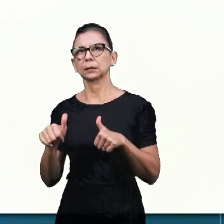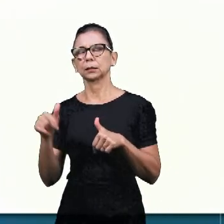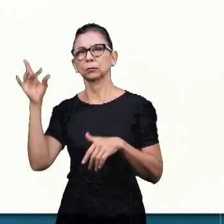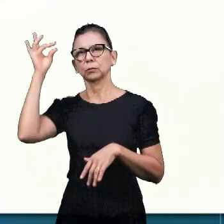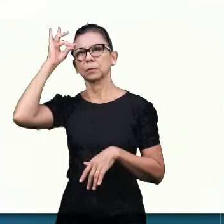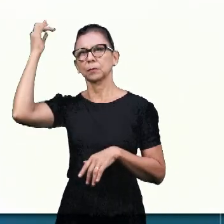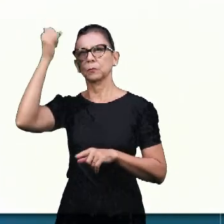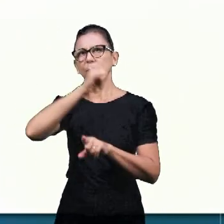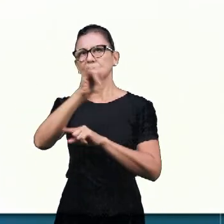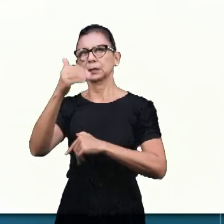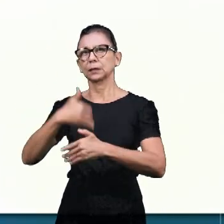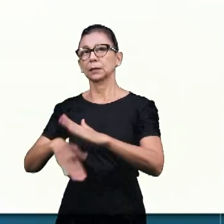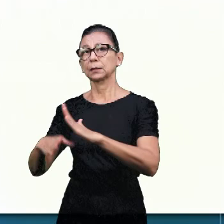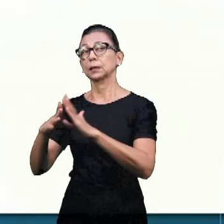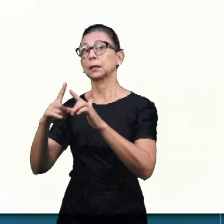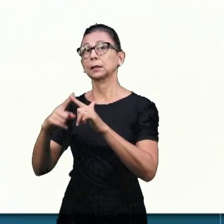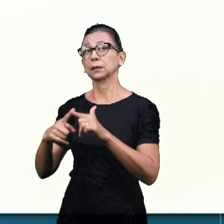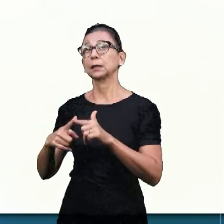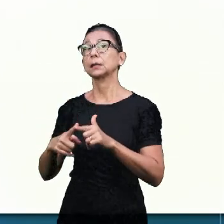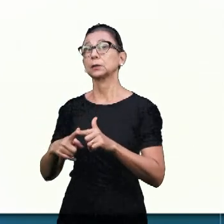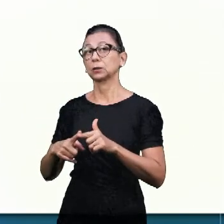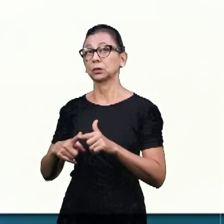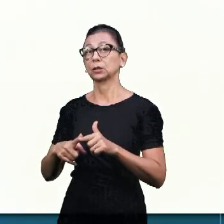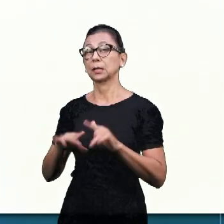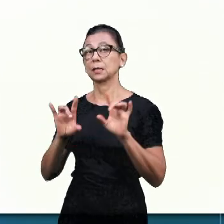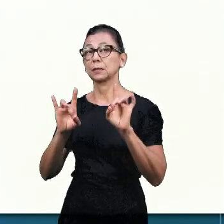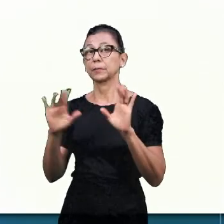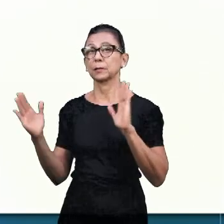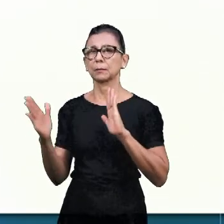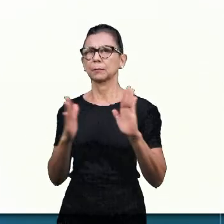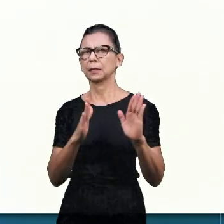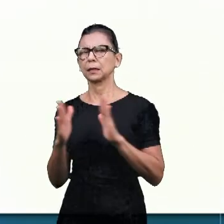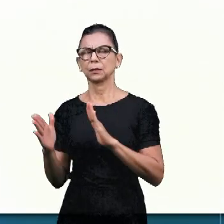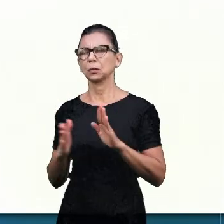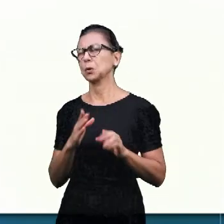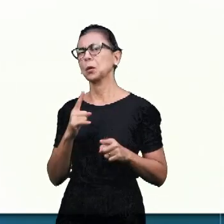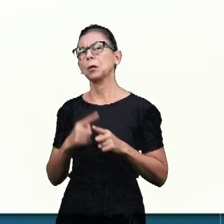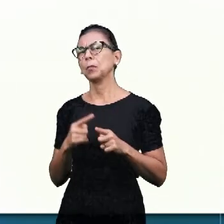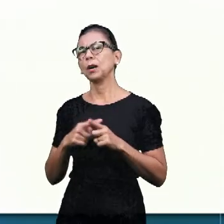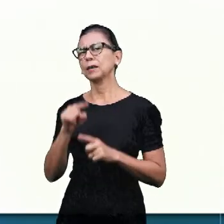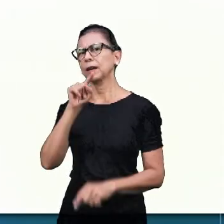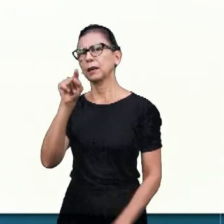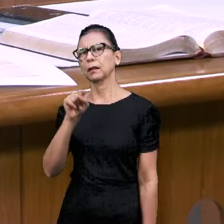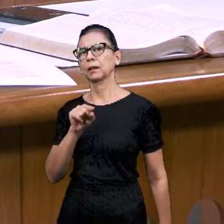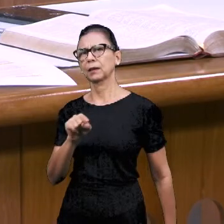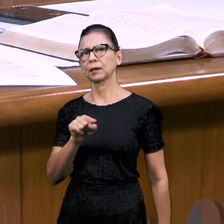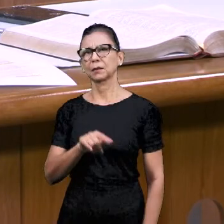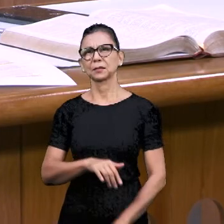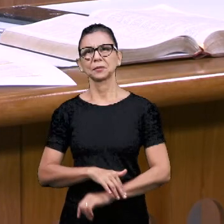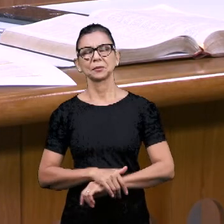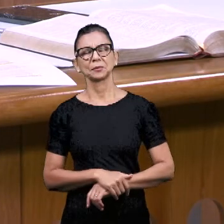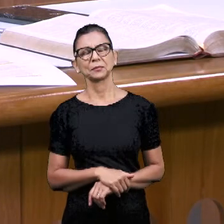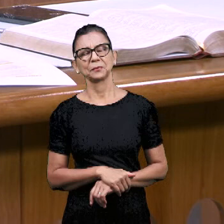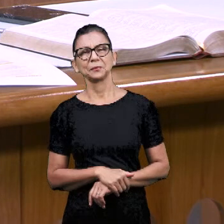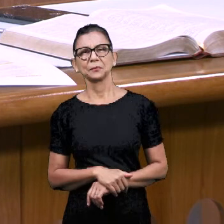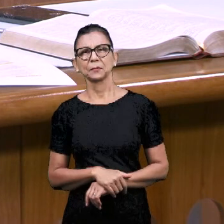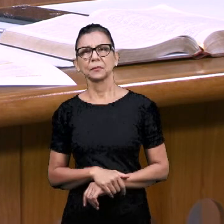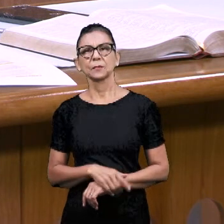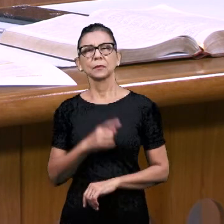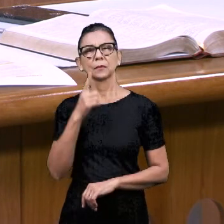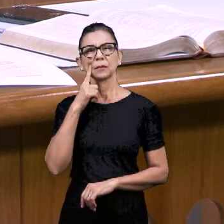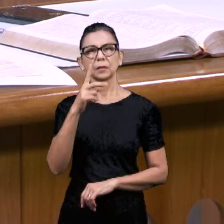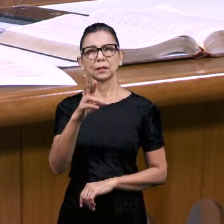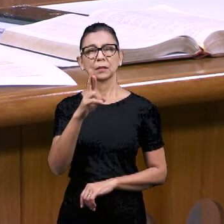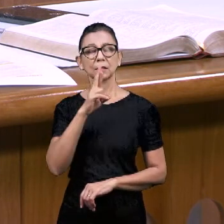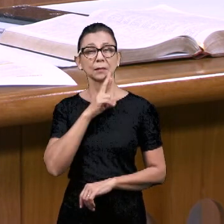de prophétie dans la vie de l'Église, spécialement dans ce temps? Et cette question, elle sera répondue. La réponse viendra